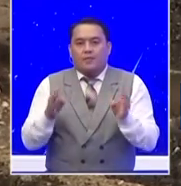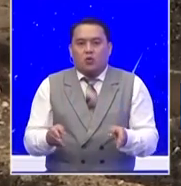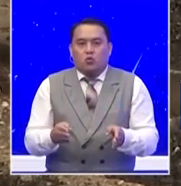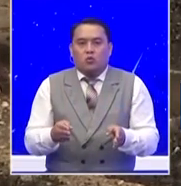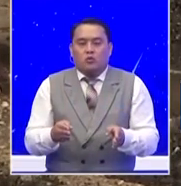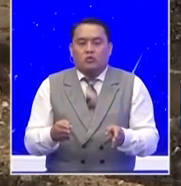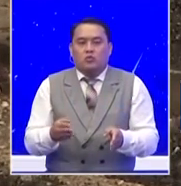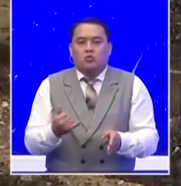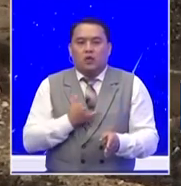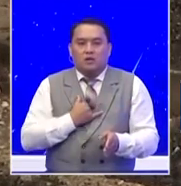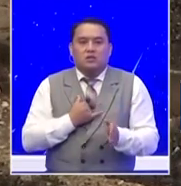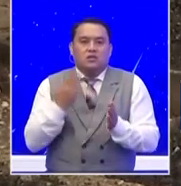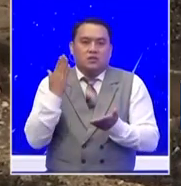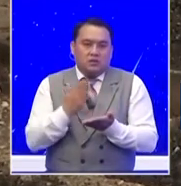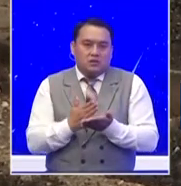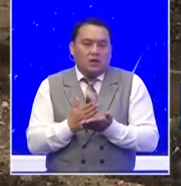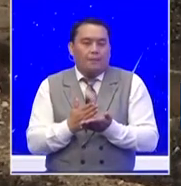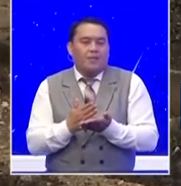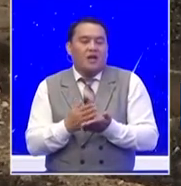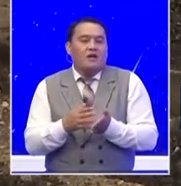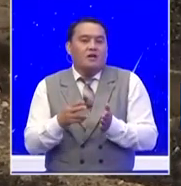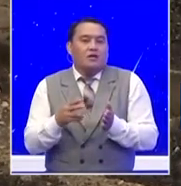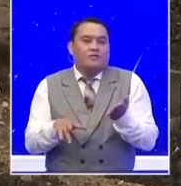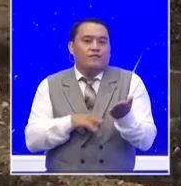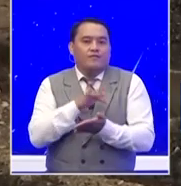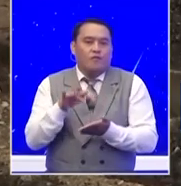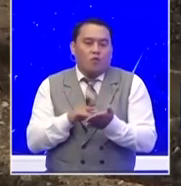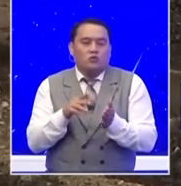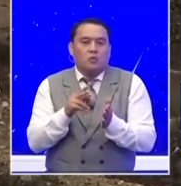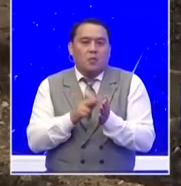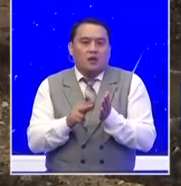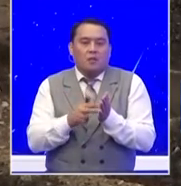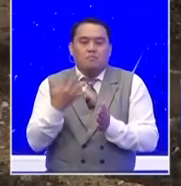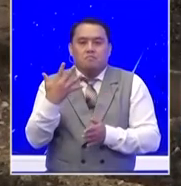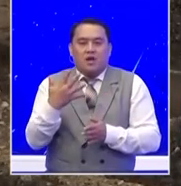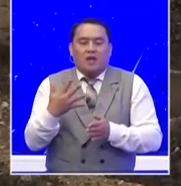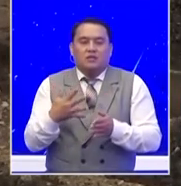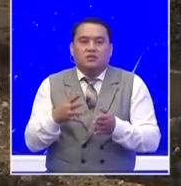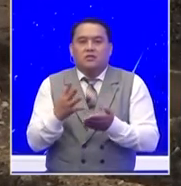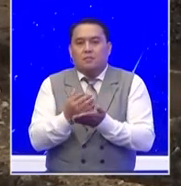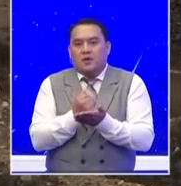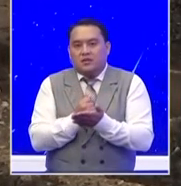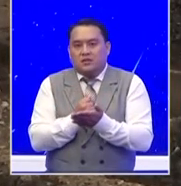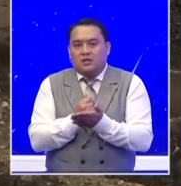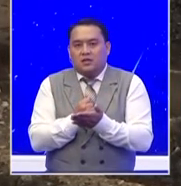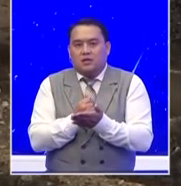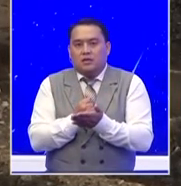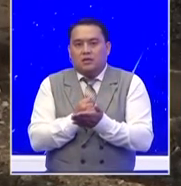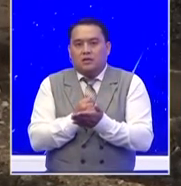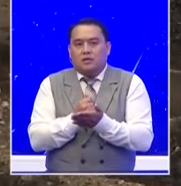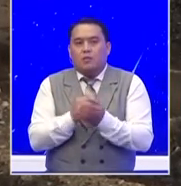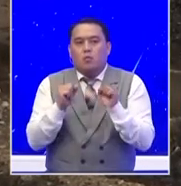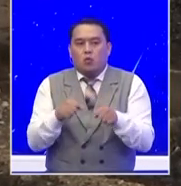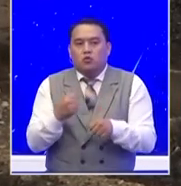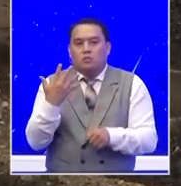котельная «Басхват», которая отапливает 80% города. Также имеется 5 квартальных котельных и котельные малой мощности. На сегодняшний день